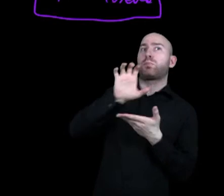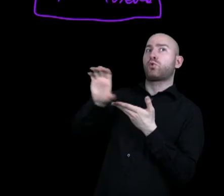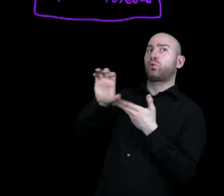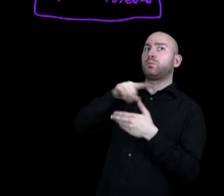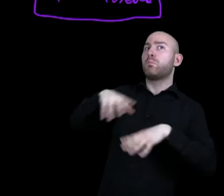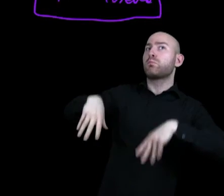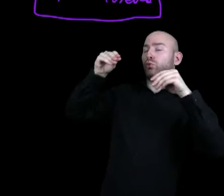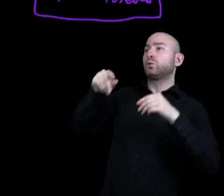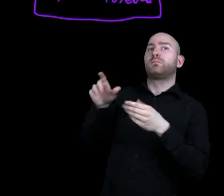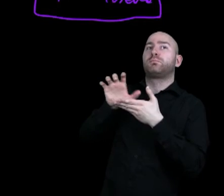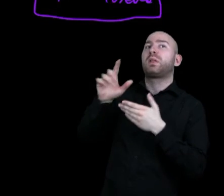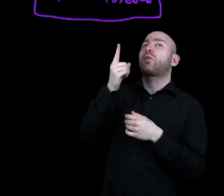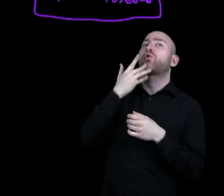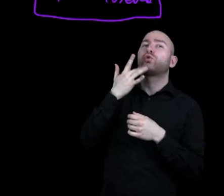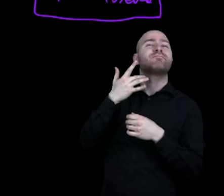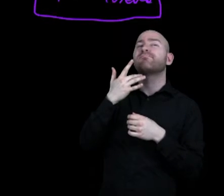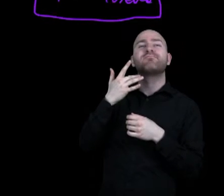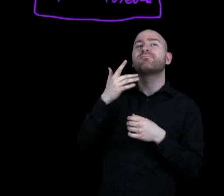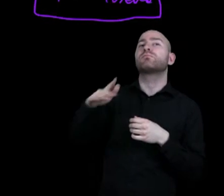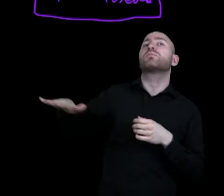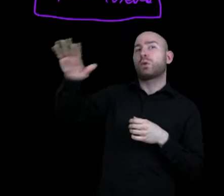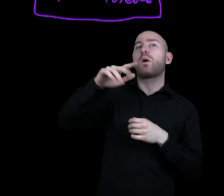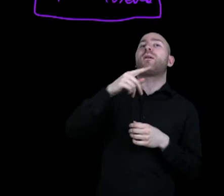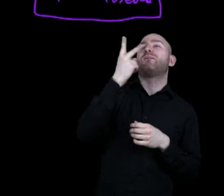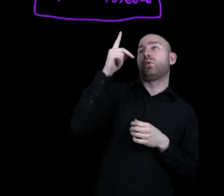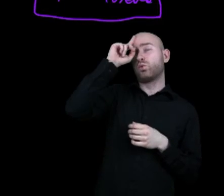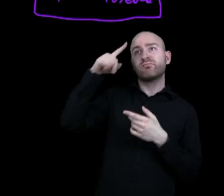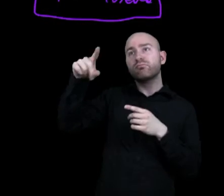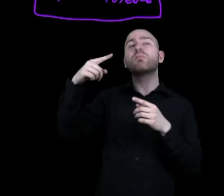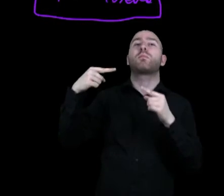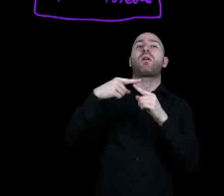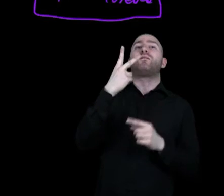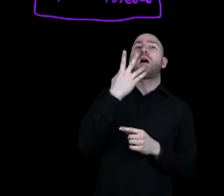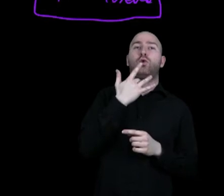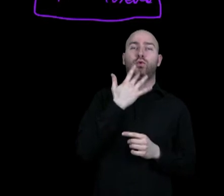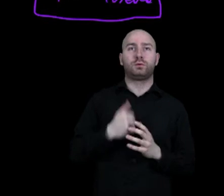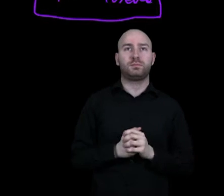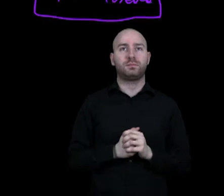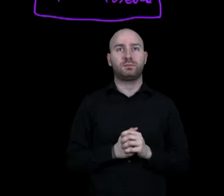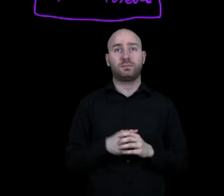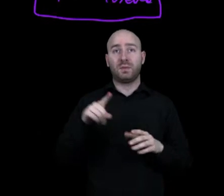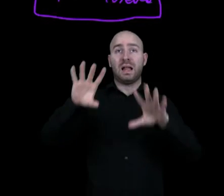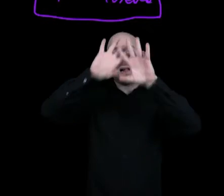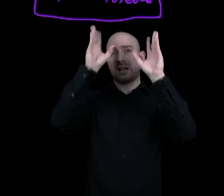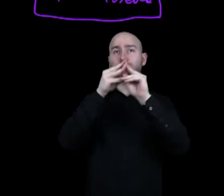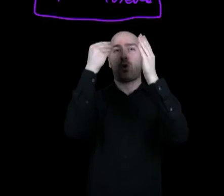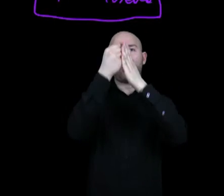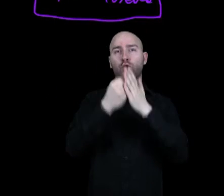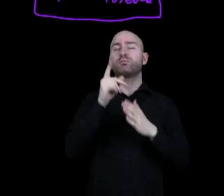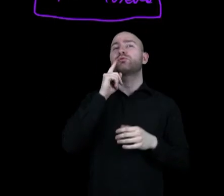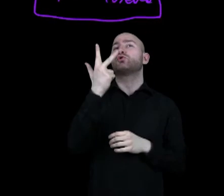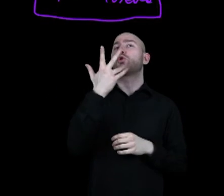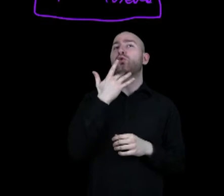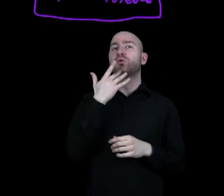1 grosz, ale dla społeczeństwa 2 grosze więcej. Zatem ich łączny koszt